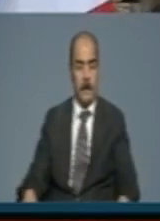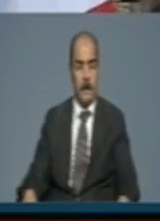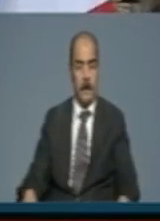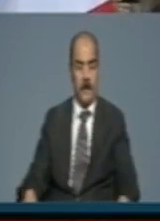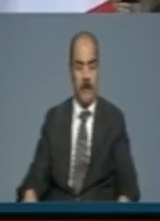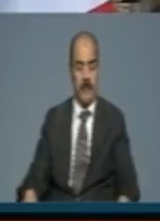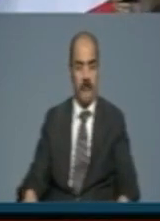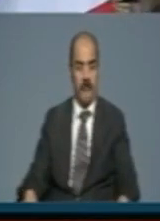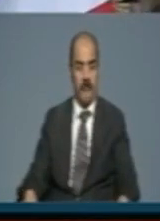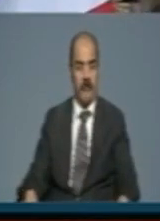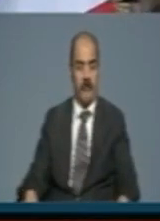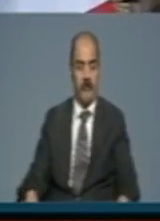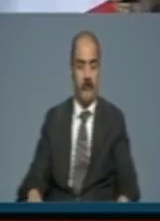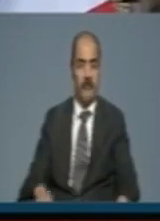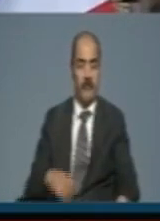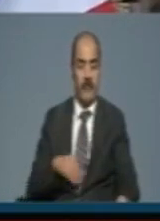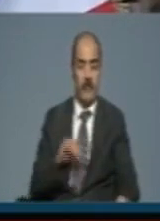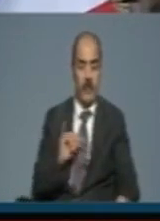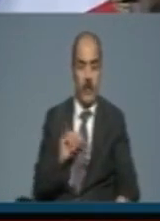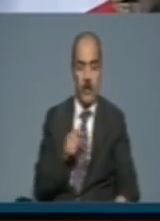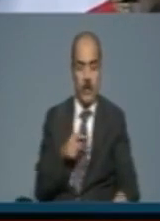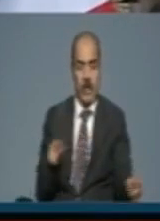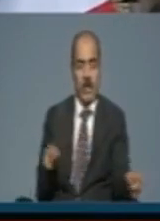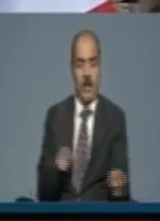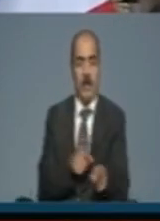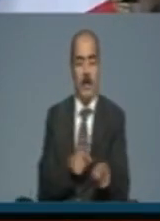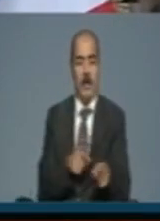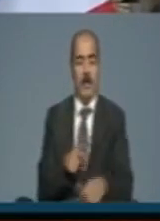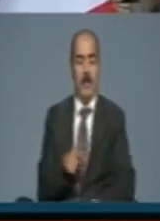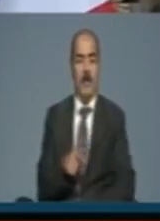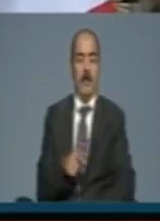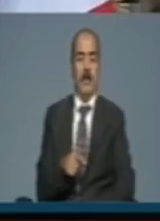يجب أن نواجه هذا النوع من